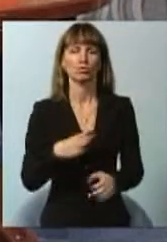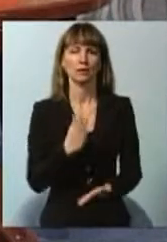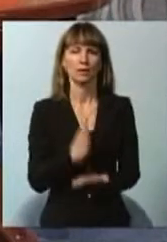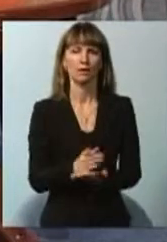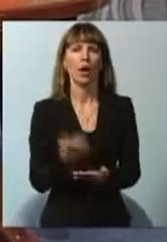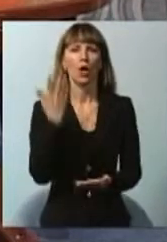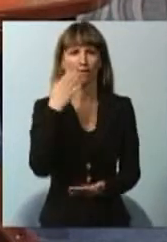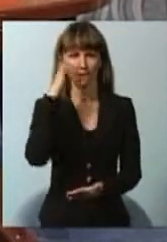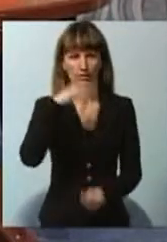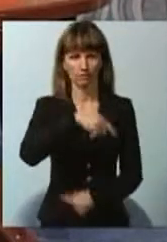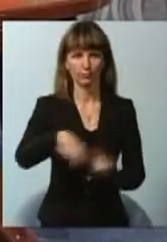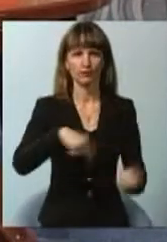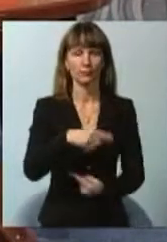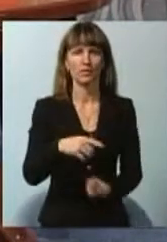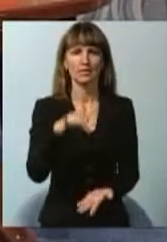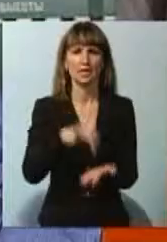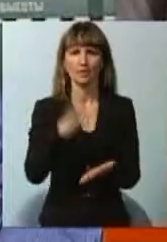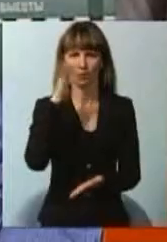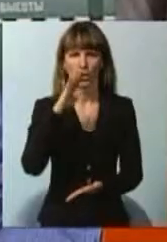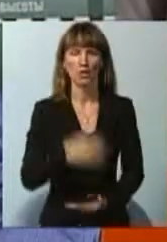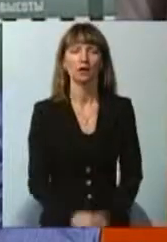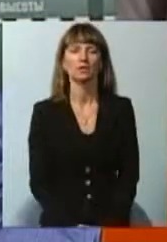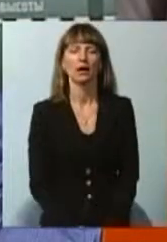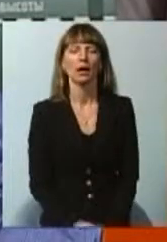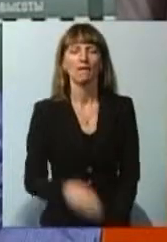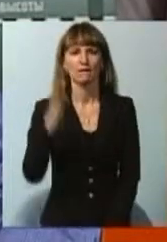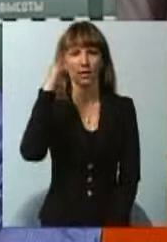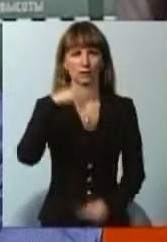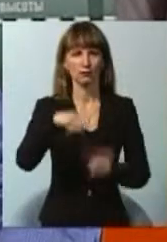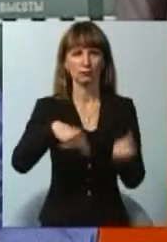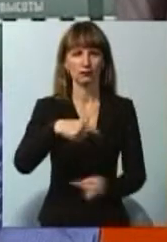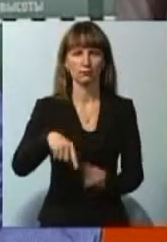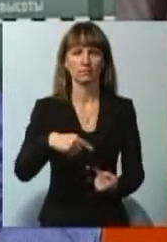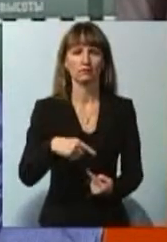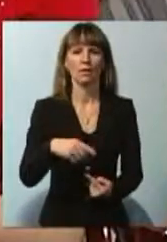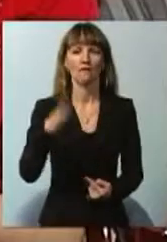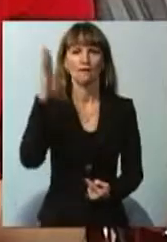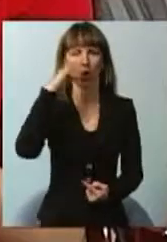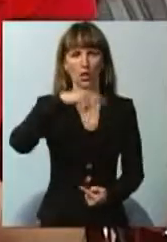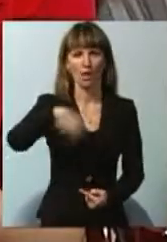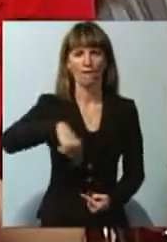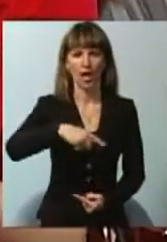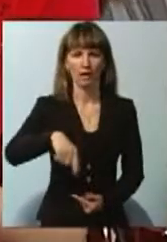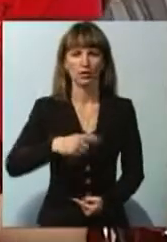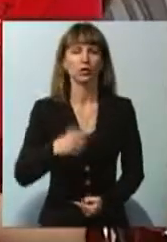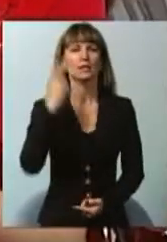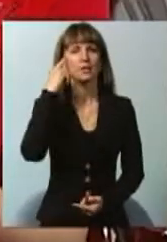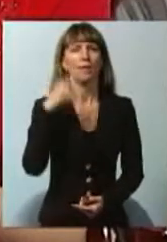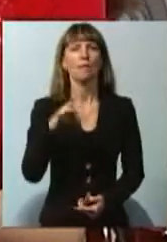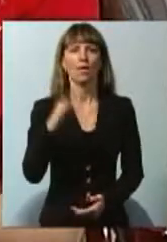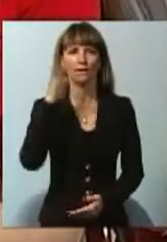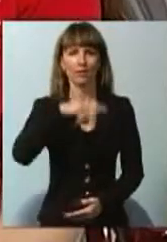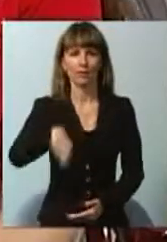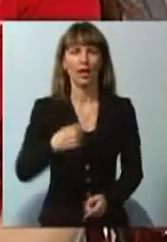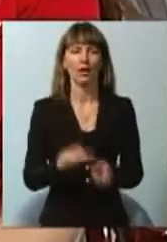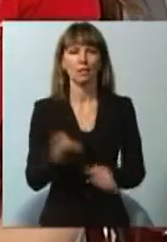вода закручується просто посеред води? Вода закручується. Водоверт. Дійсно, що тобі відомо про водоверт? Адже це